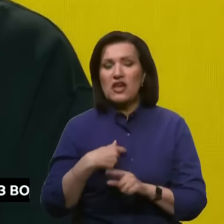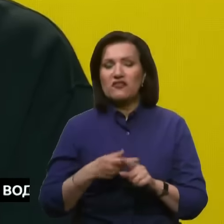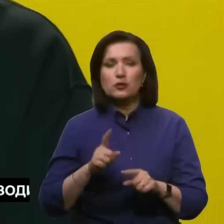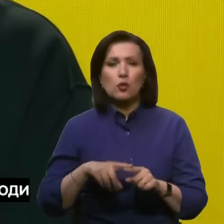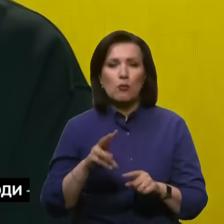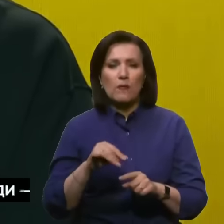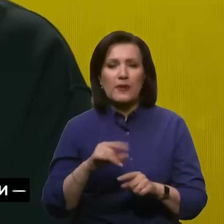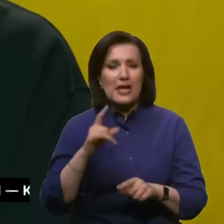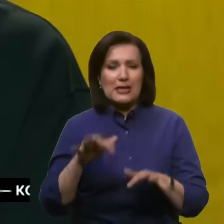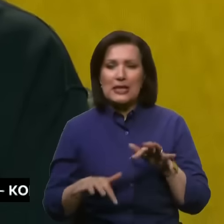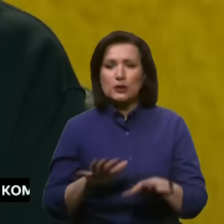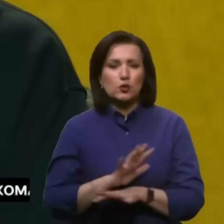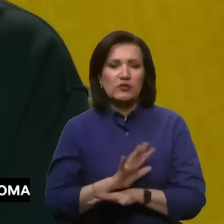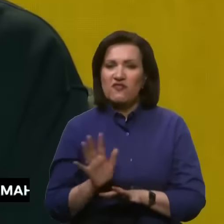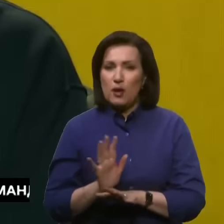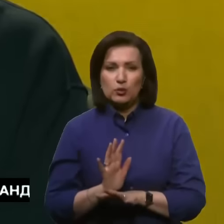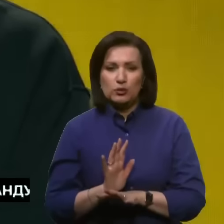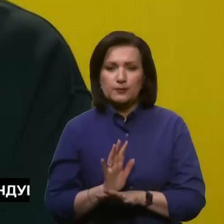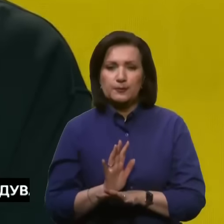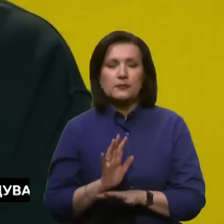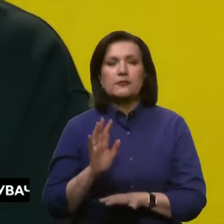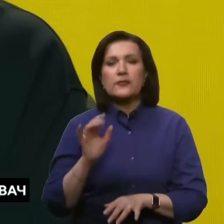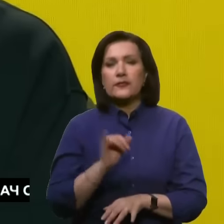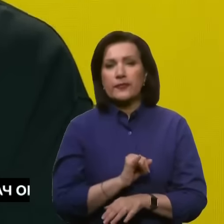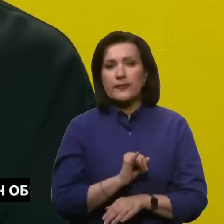цьому не сумніваюсь. І